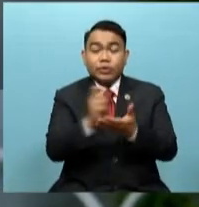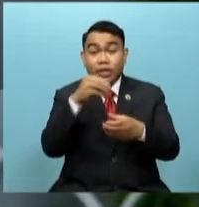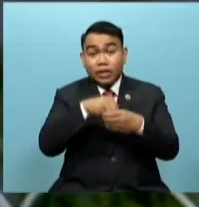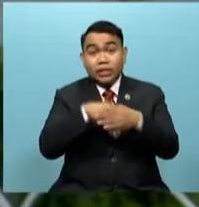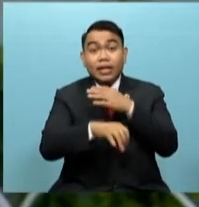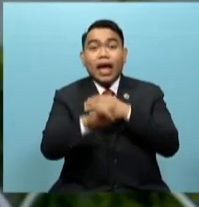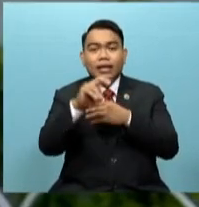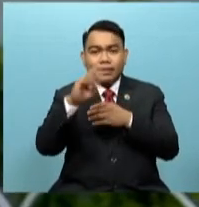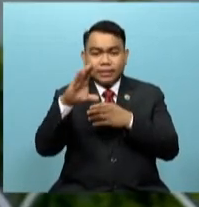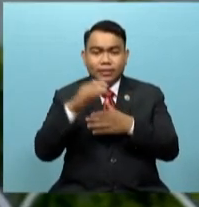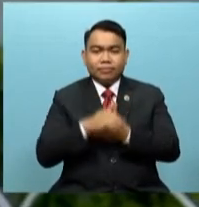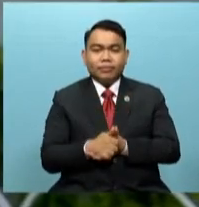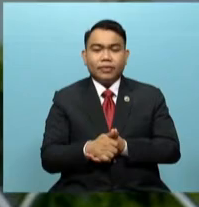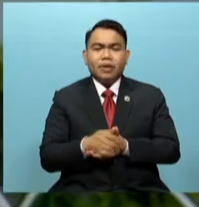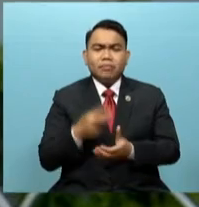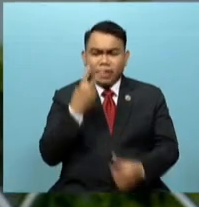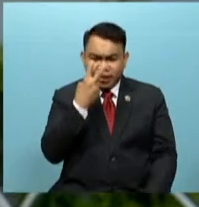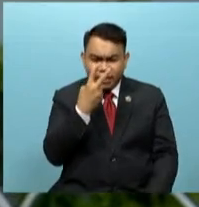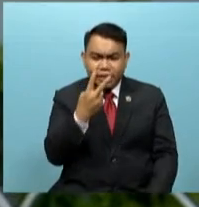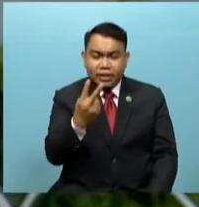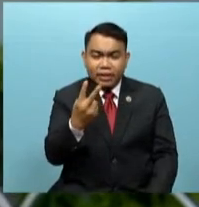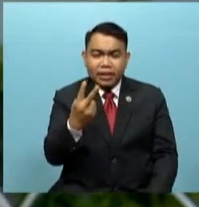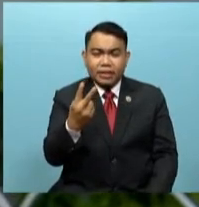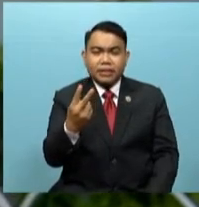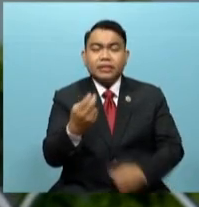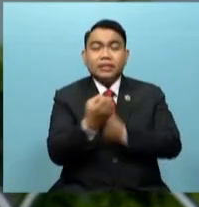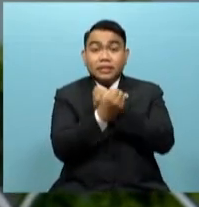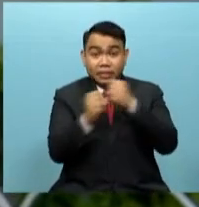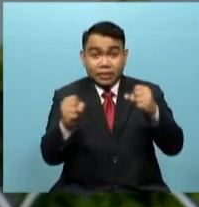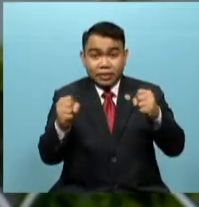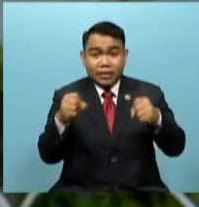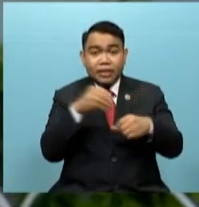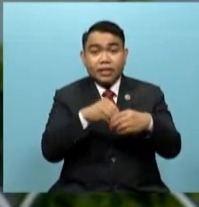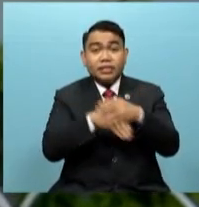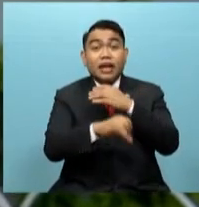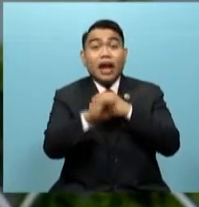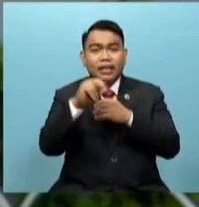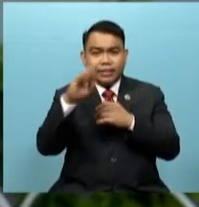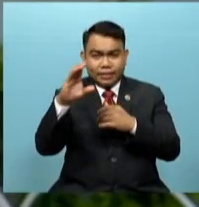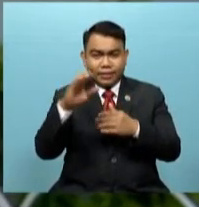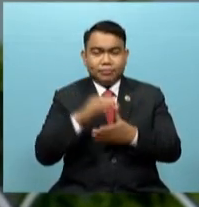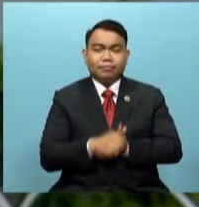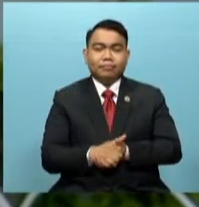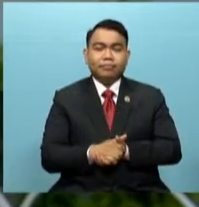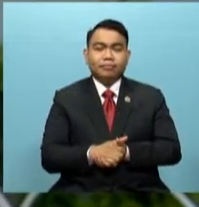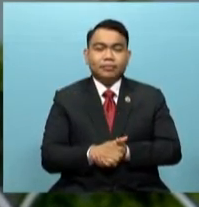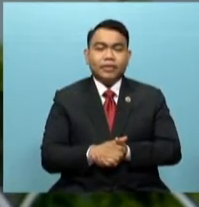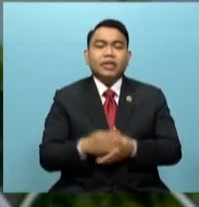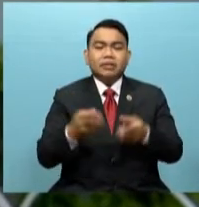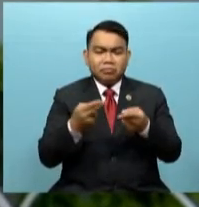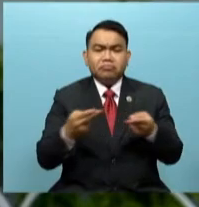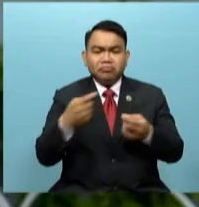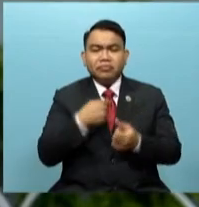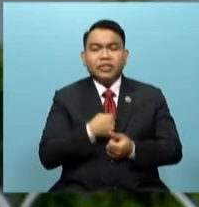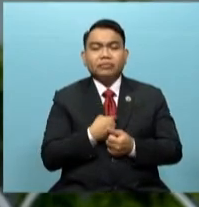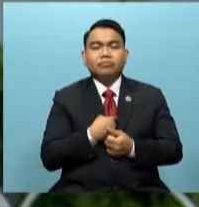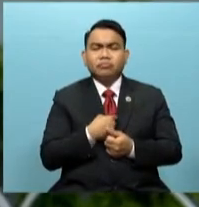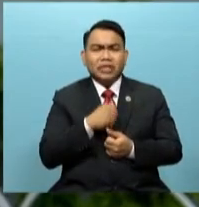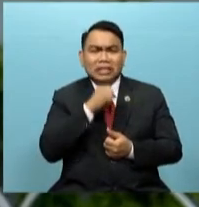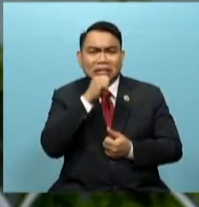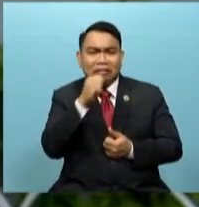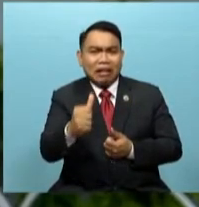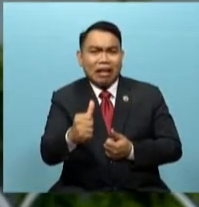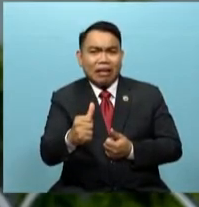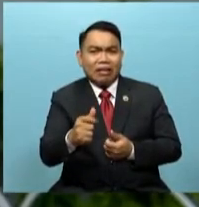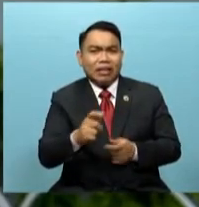Cristo. Nakita na yun ako ang kaluwasan dito sa Iglesia ni Cristo. Diri na yun ta. O din ayo